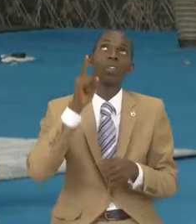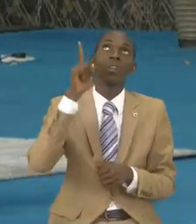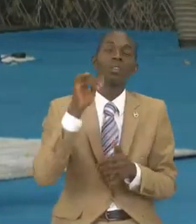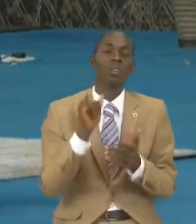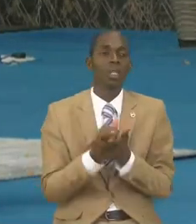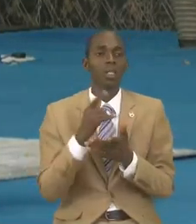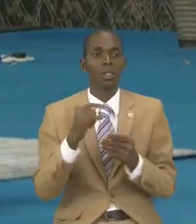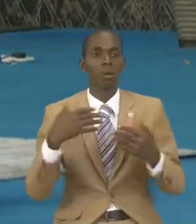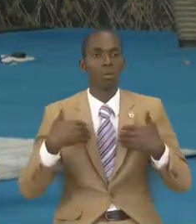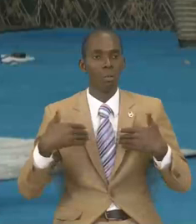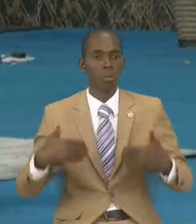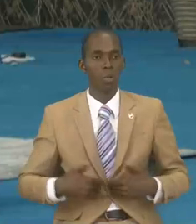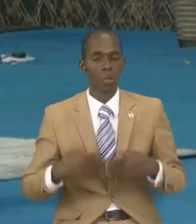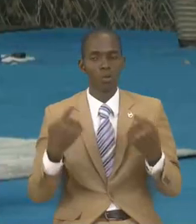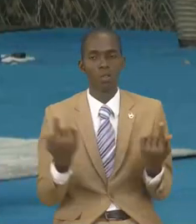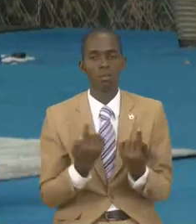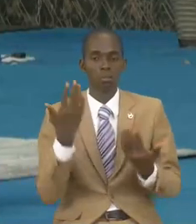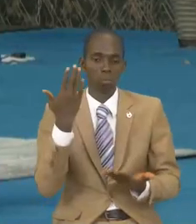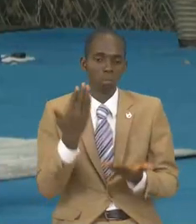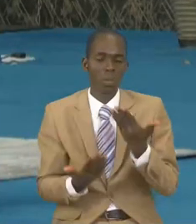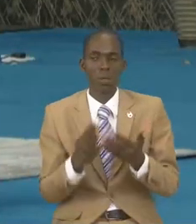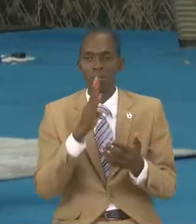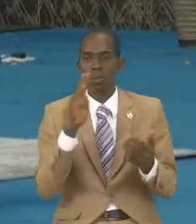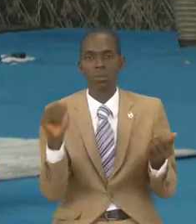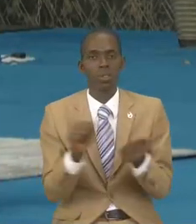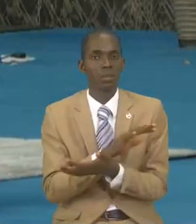du péché soit détruit.